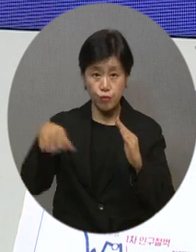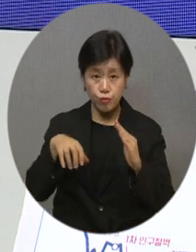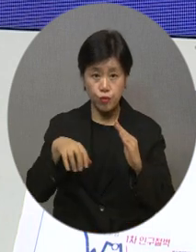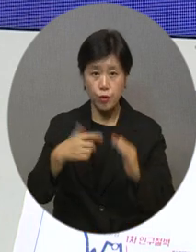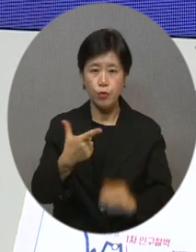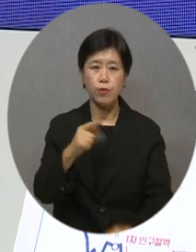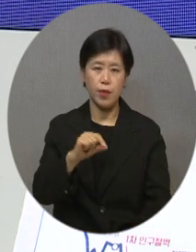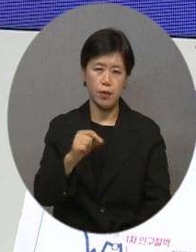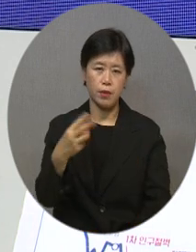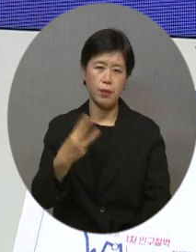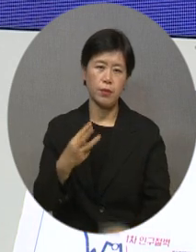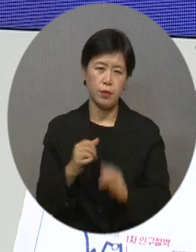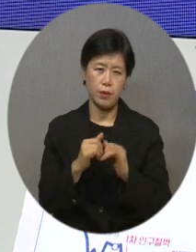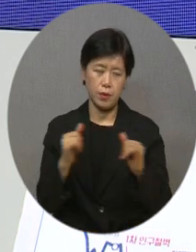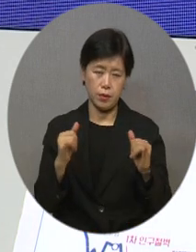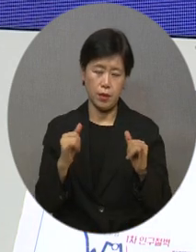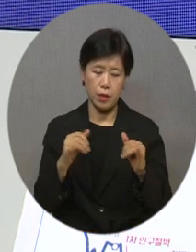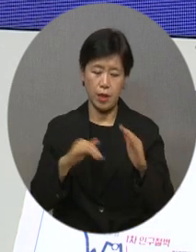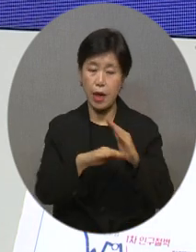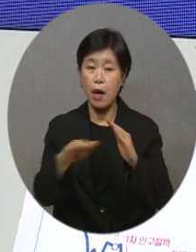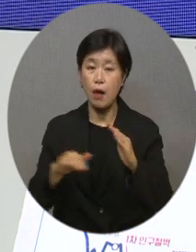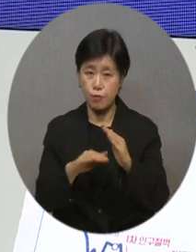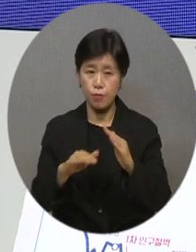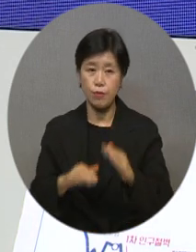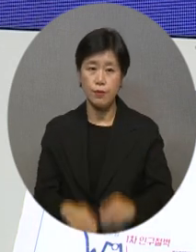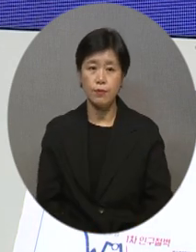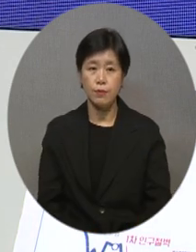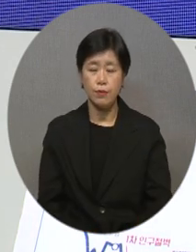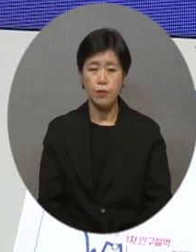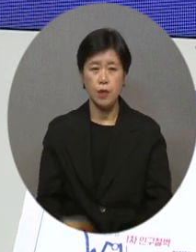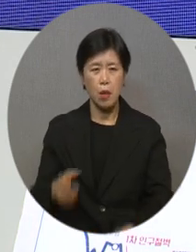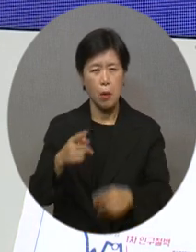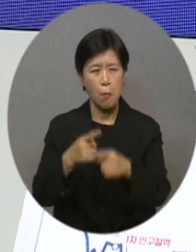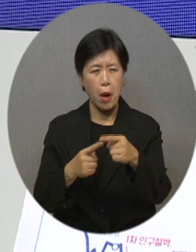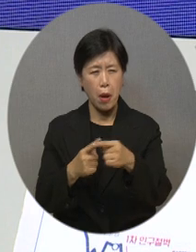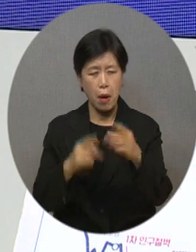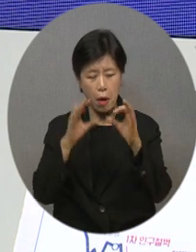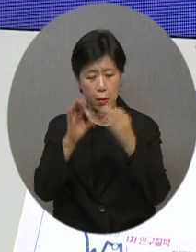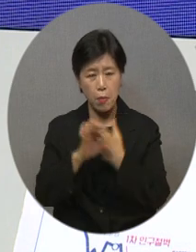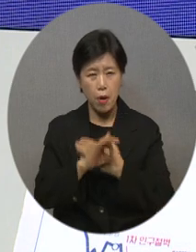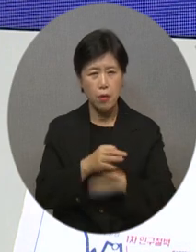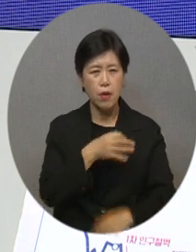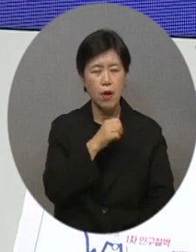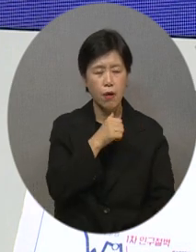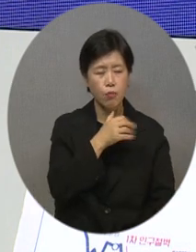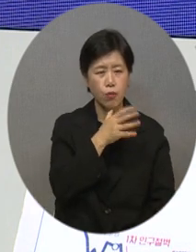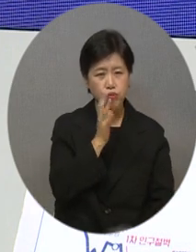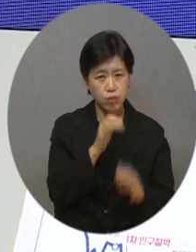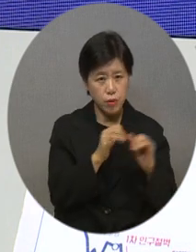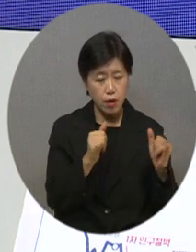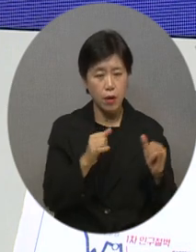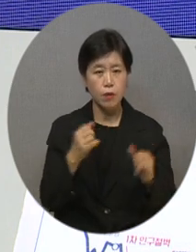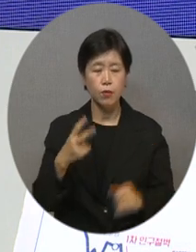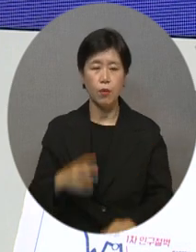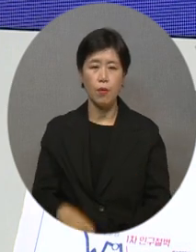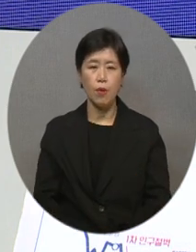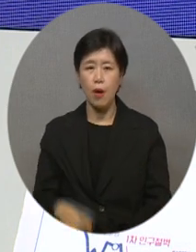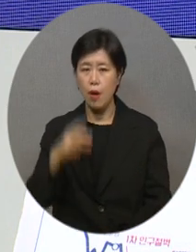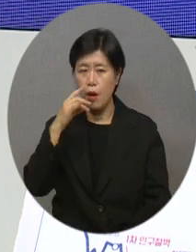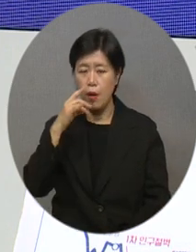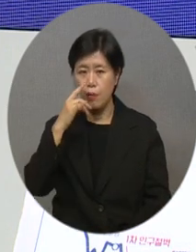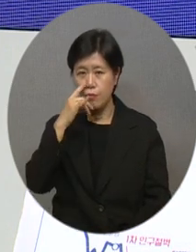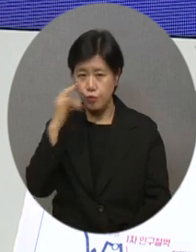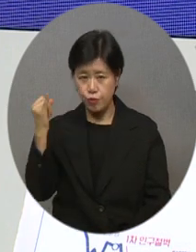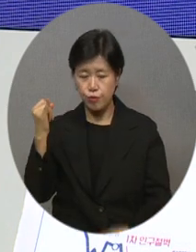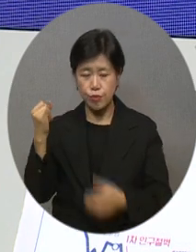그런데 대부분 늘어나신 분들이 뭐냐면 반 정도는 노인 어르신들입니다. 그리고 장애인분들 또 모자가정 해가지고